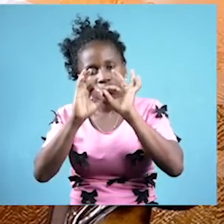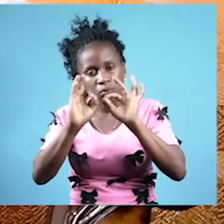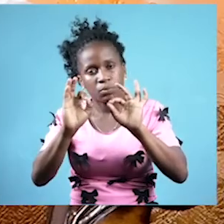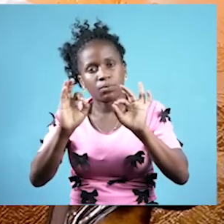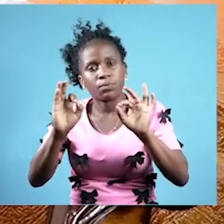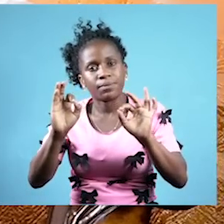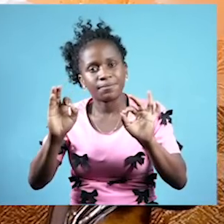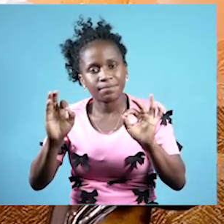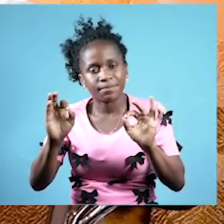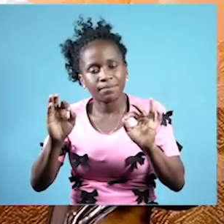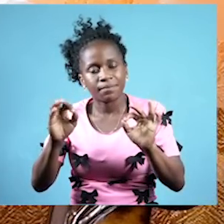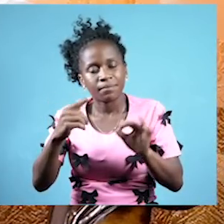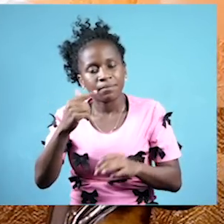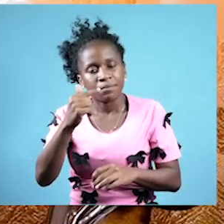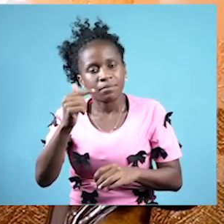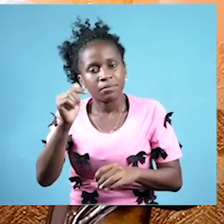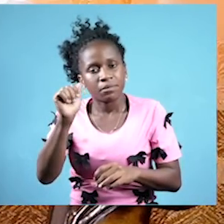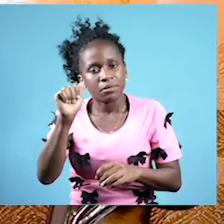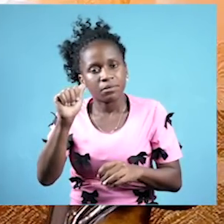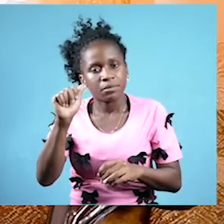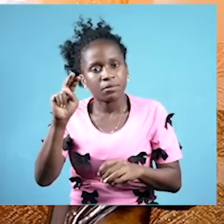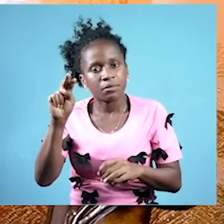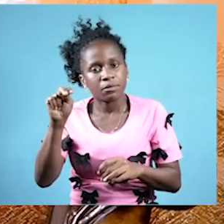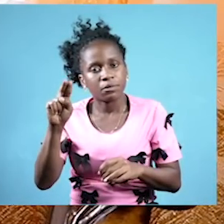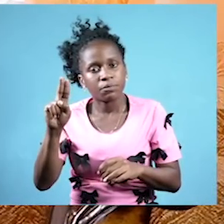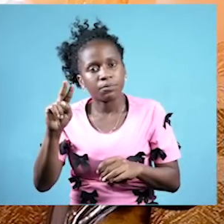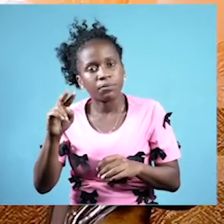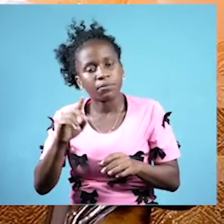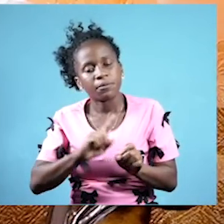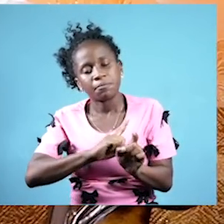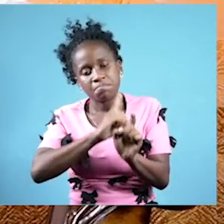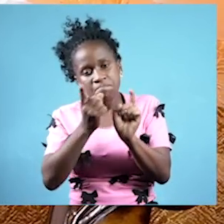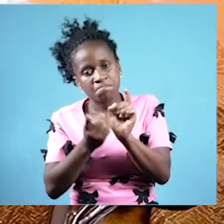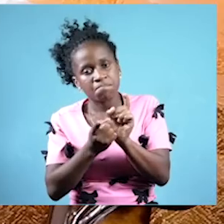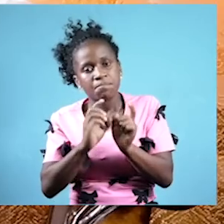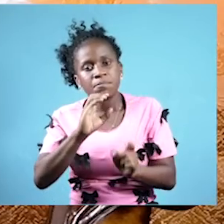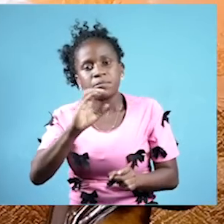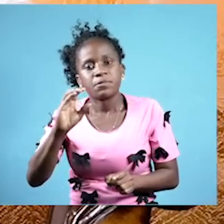nzuri za TANU na baadaye CCM